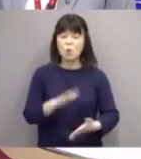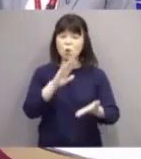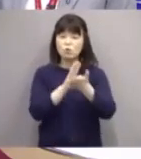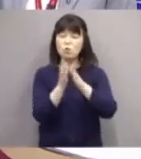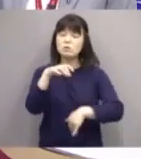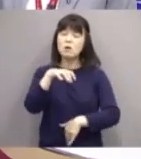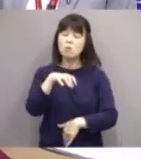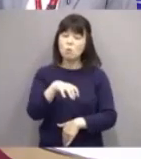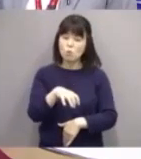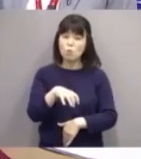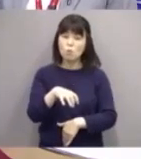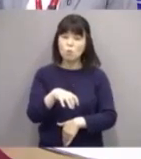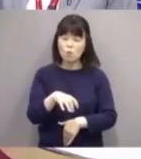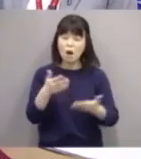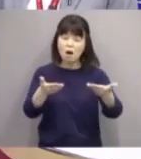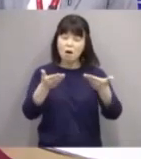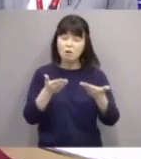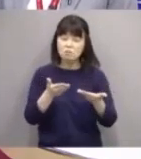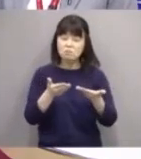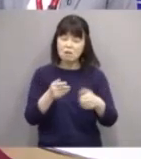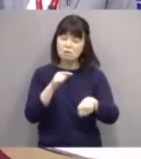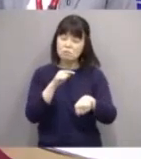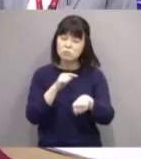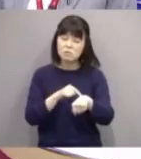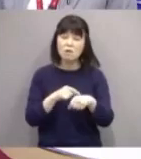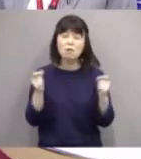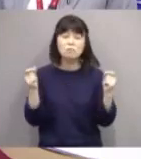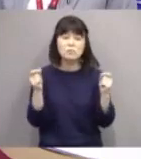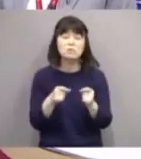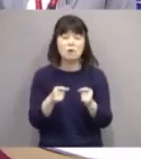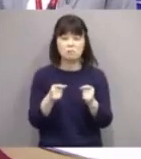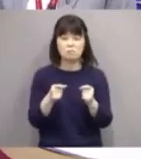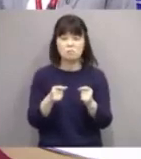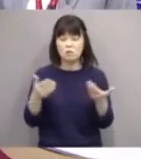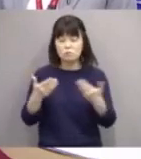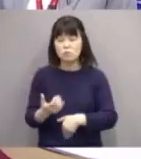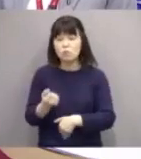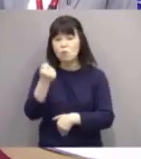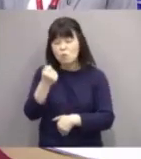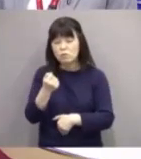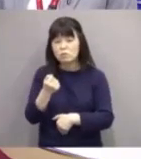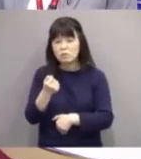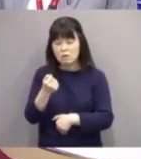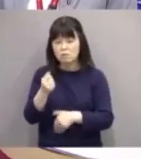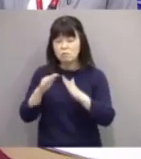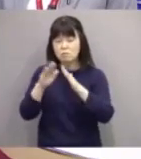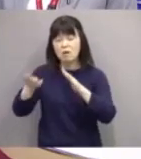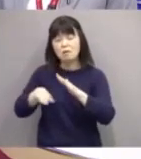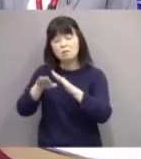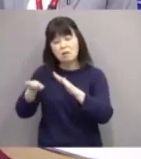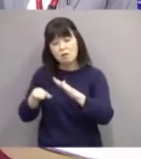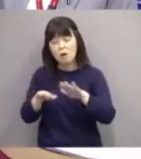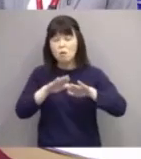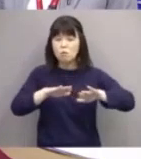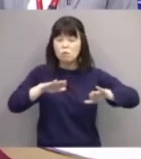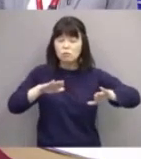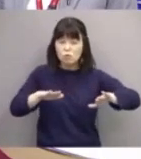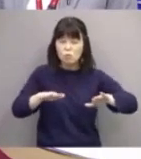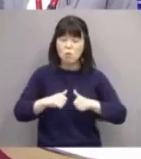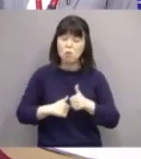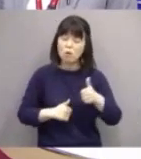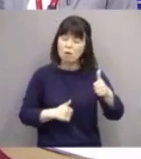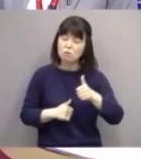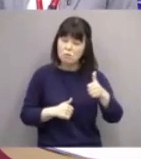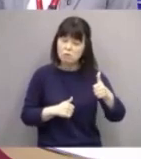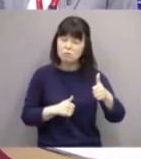は預かり時間が短くて、仕事をしながら子育てをしている家庭にとっては実際問題